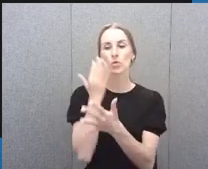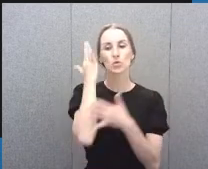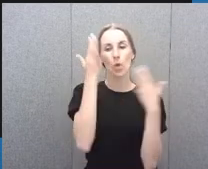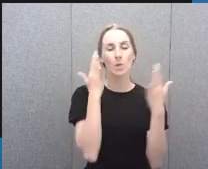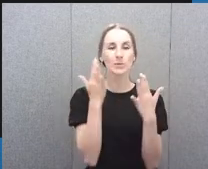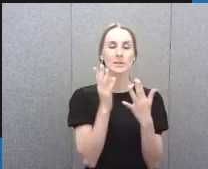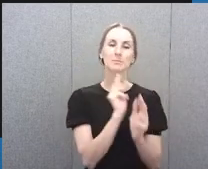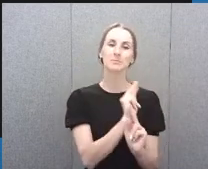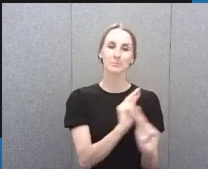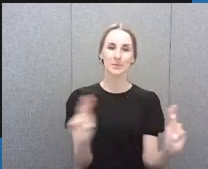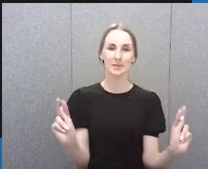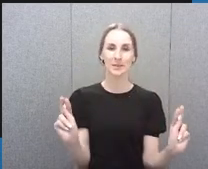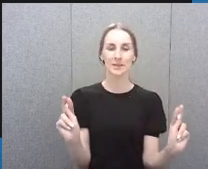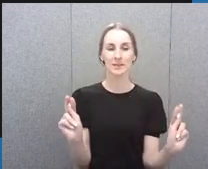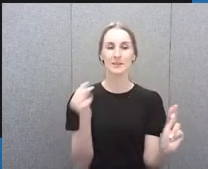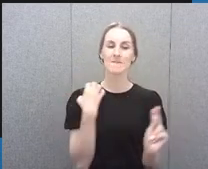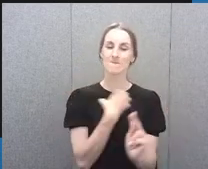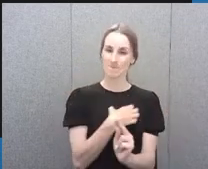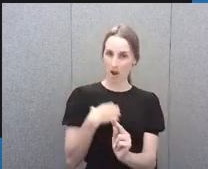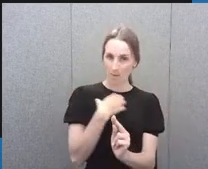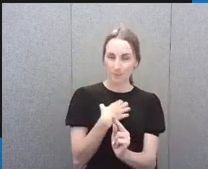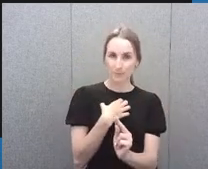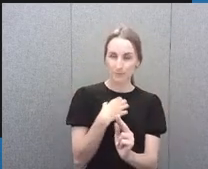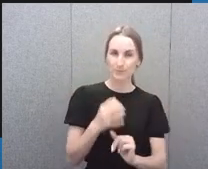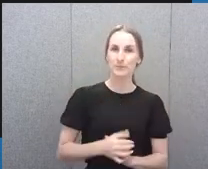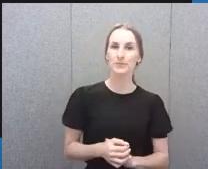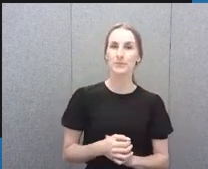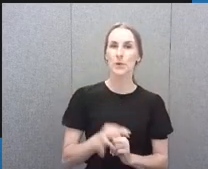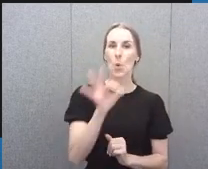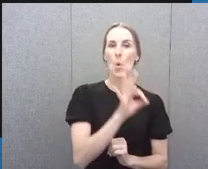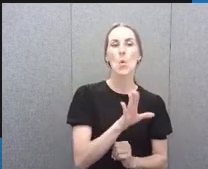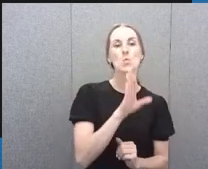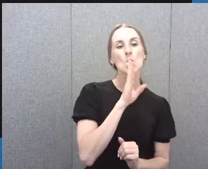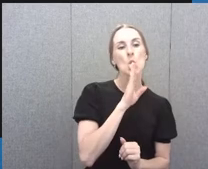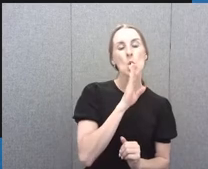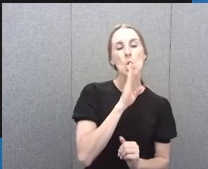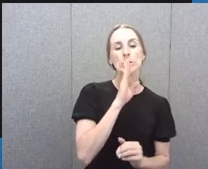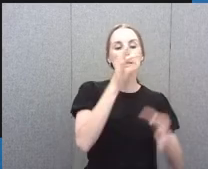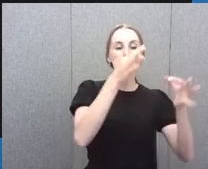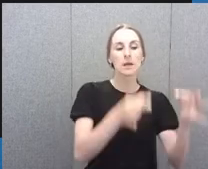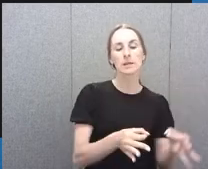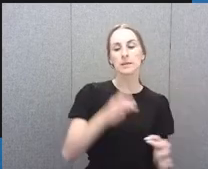Что бы вы хотели подчеркнуть после нашей дискуссии, возможно, какие-то аспекты по